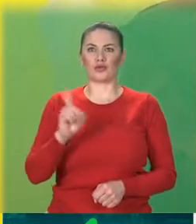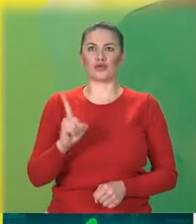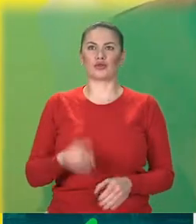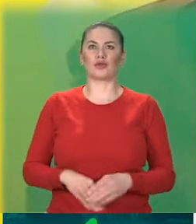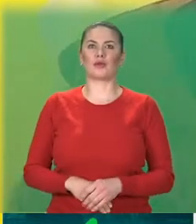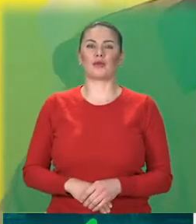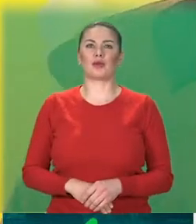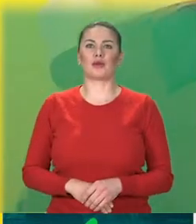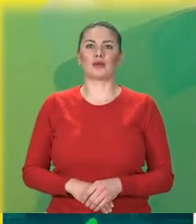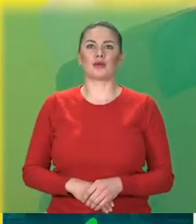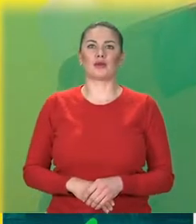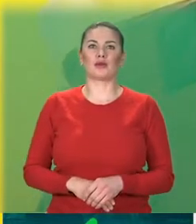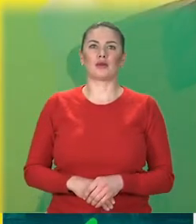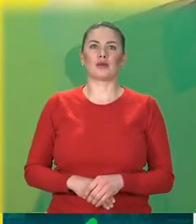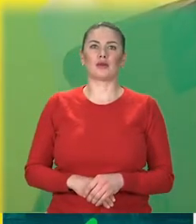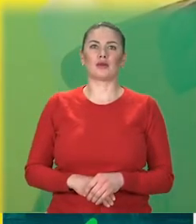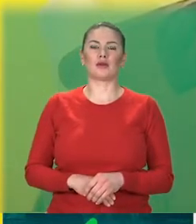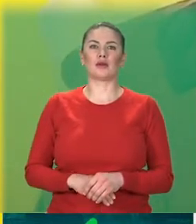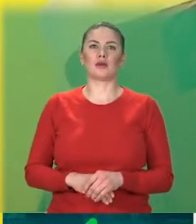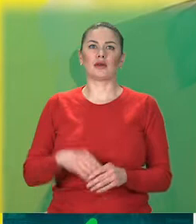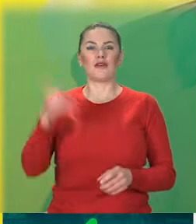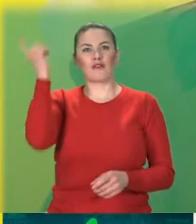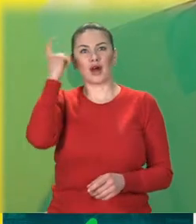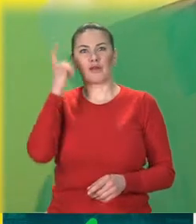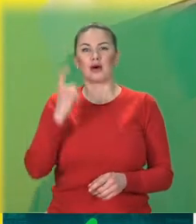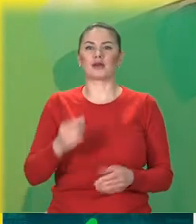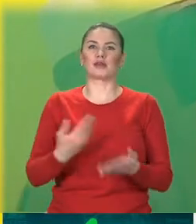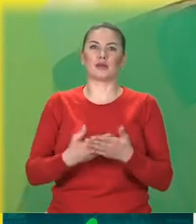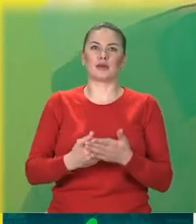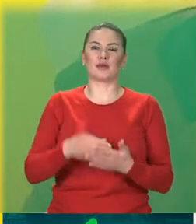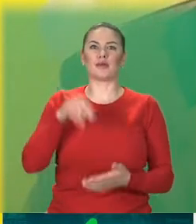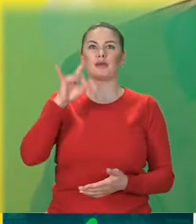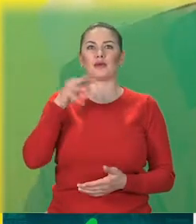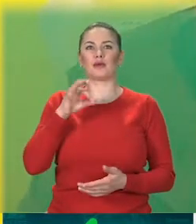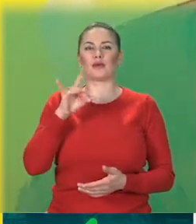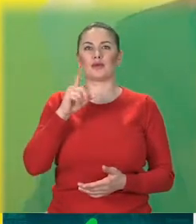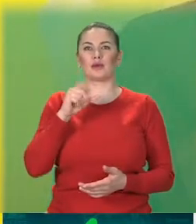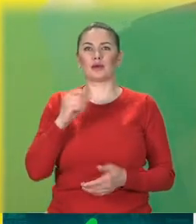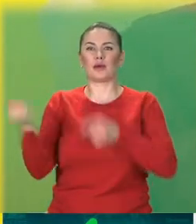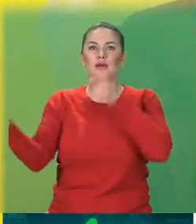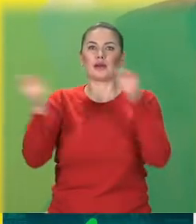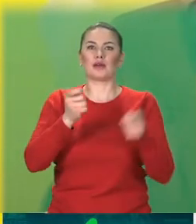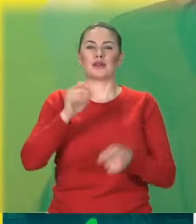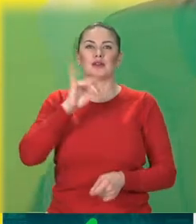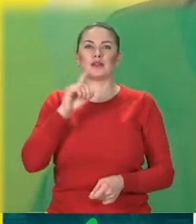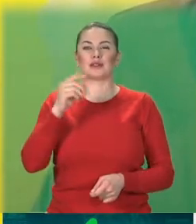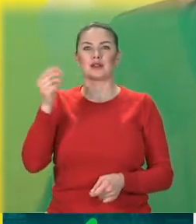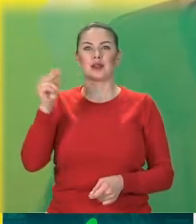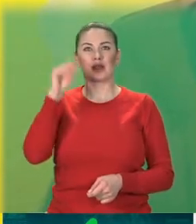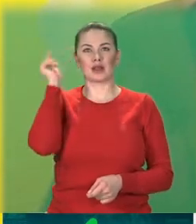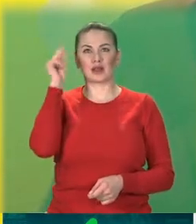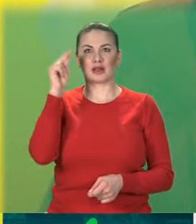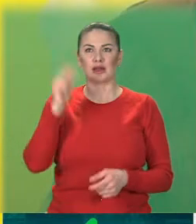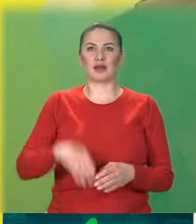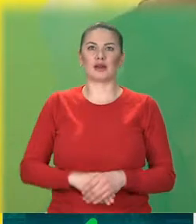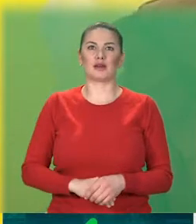по коронавирусу, по Приморскому краю, по Хабаровскому краю. Если завоз продукции был из Китая, и при возникновении